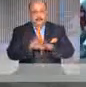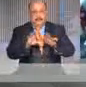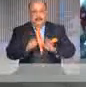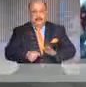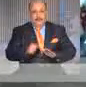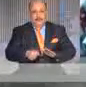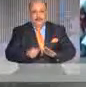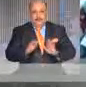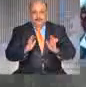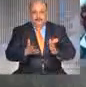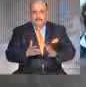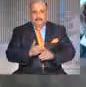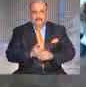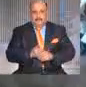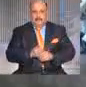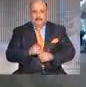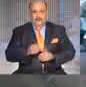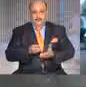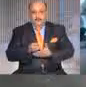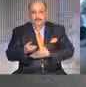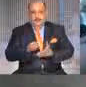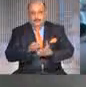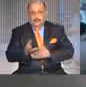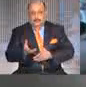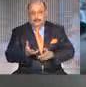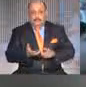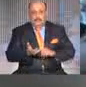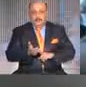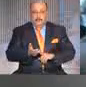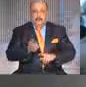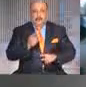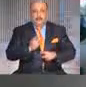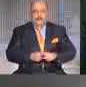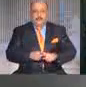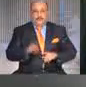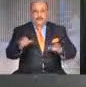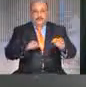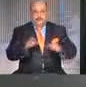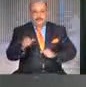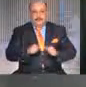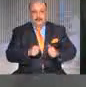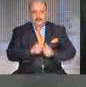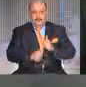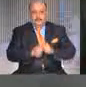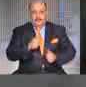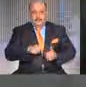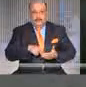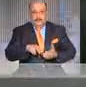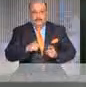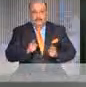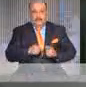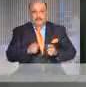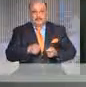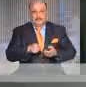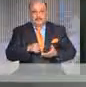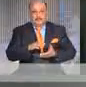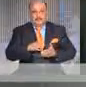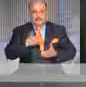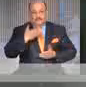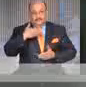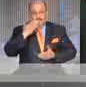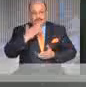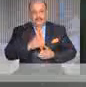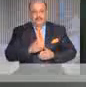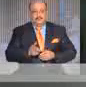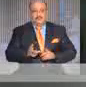ومنهجه في بناء الإنسان الصالح وفي تحقيق التنمية الشاملة. أنا أستاذ دكاترة من داخل تونس وخارجها